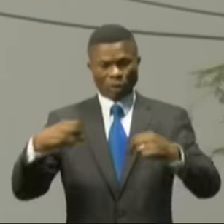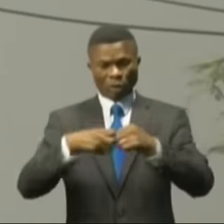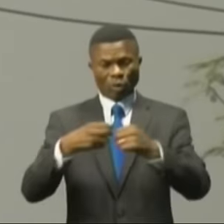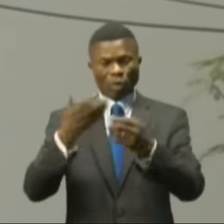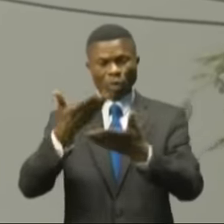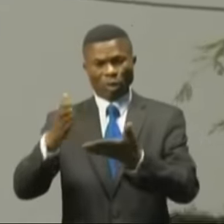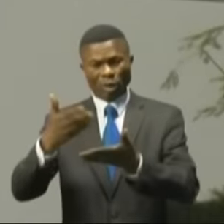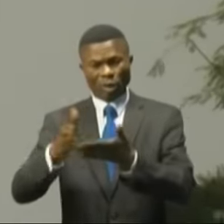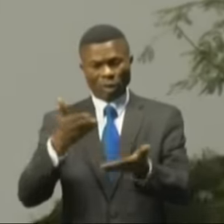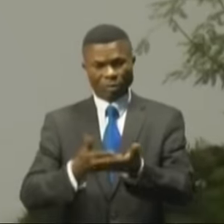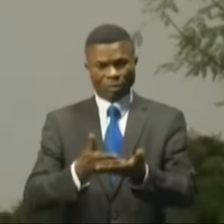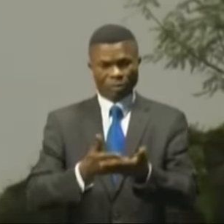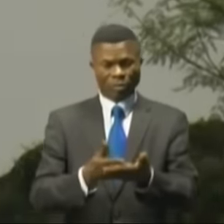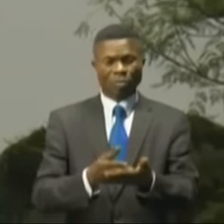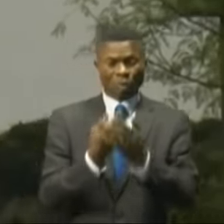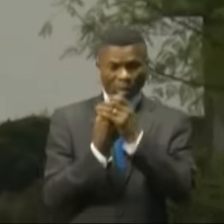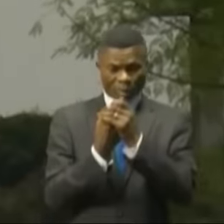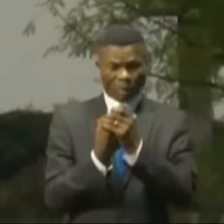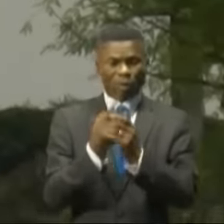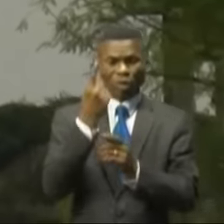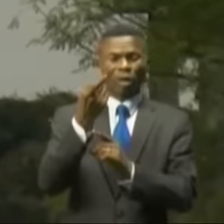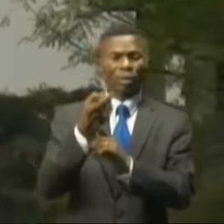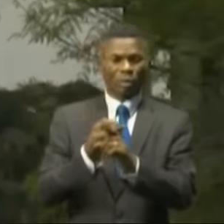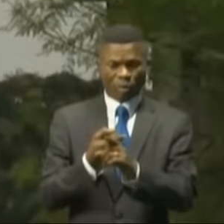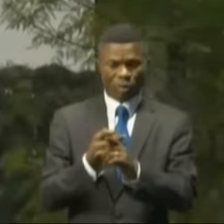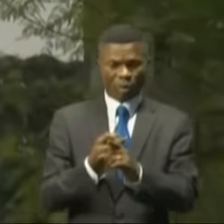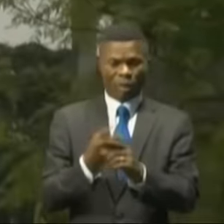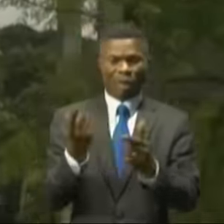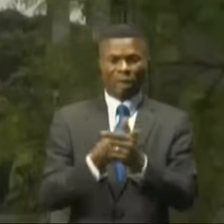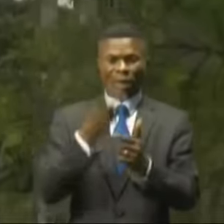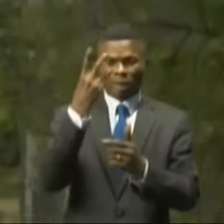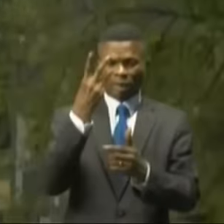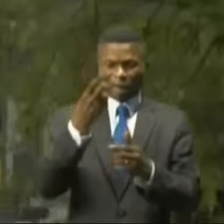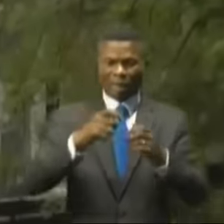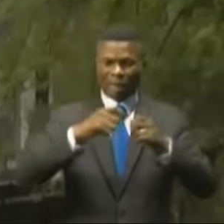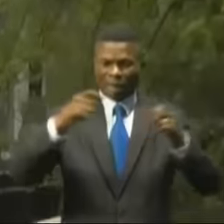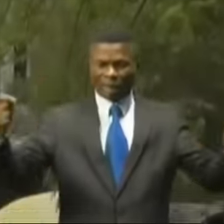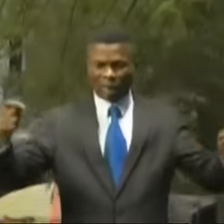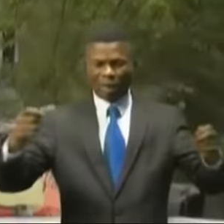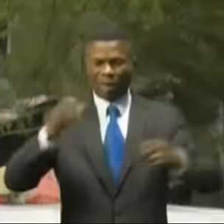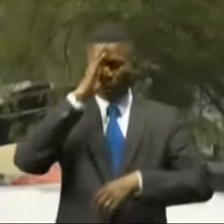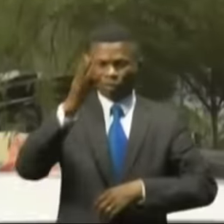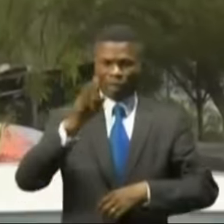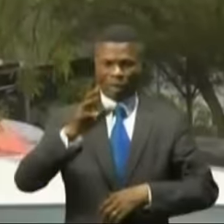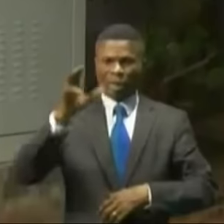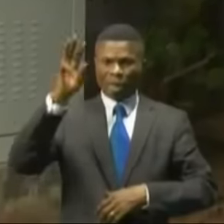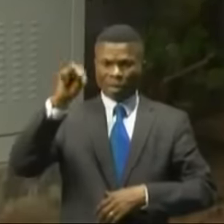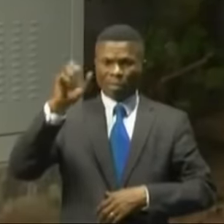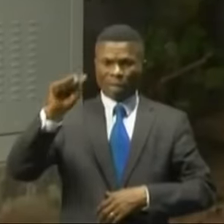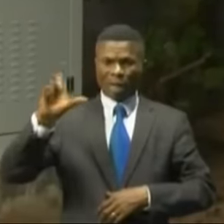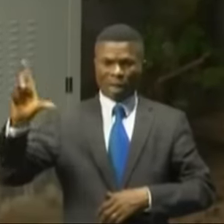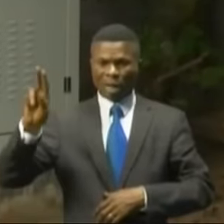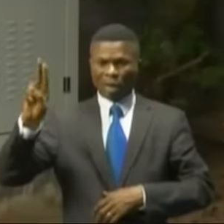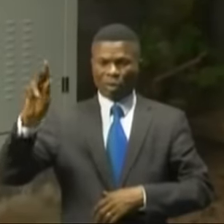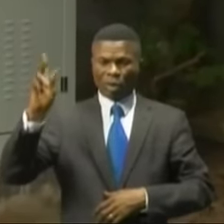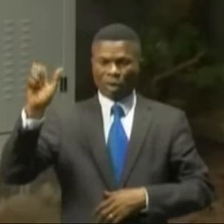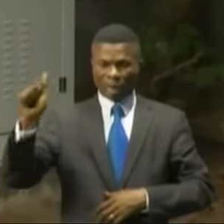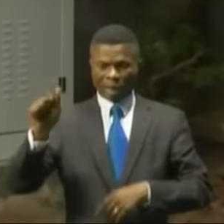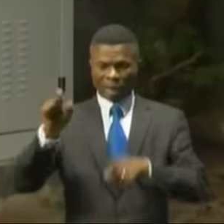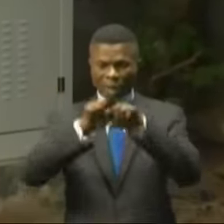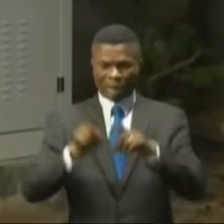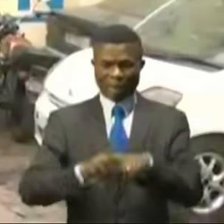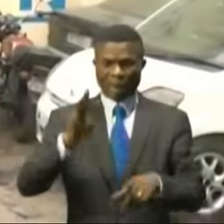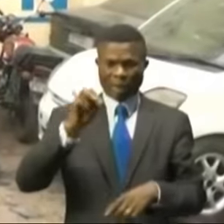distribution aura lieu dans un mois. Il s'agit de deux lignes 20 kV Fider Malueka et Lutendele, 26 cabines de